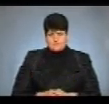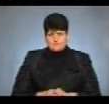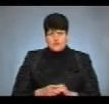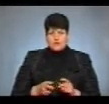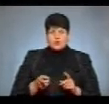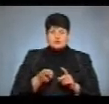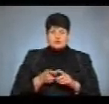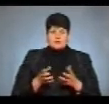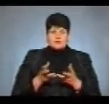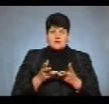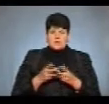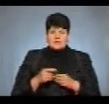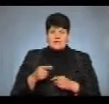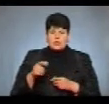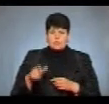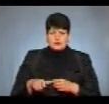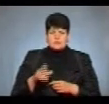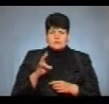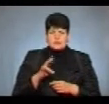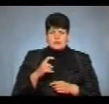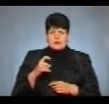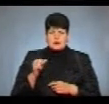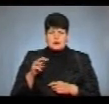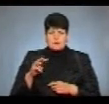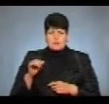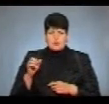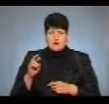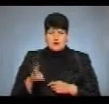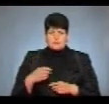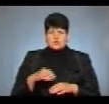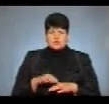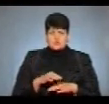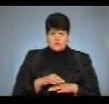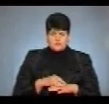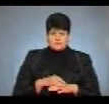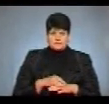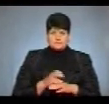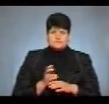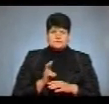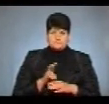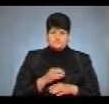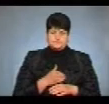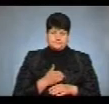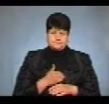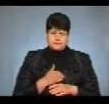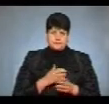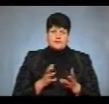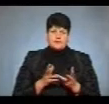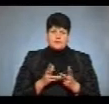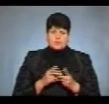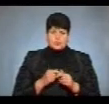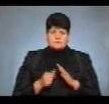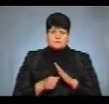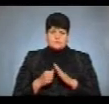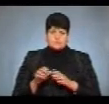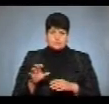Долучилася до підрахунку і тернополянка Наталія Хамуляк. Ми з чоловіком долучилися до ініціативи по підрахунку